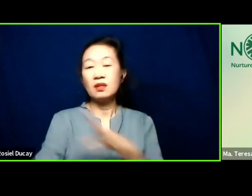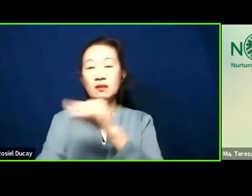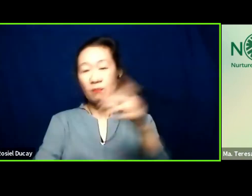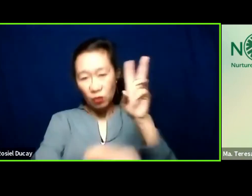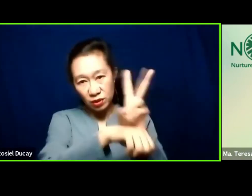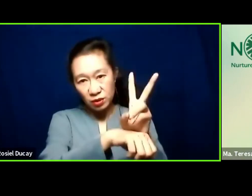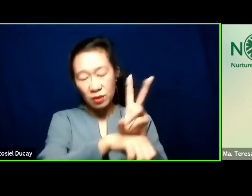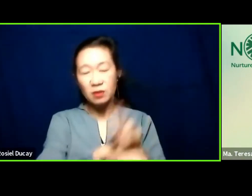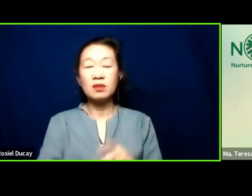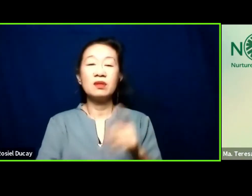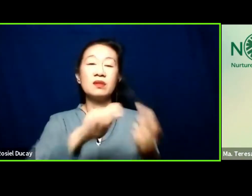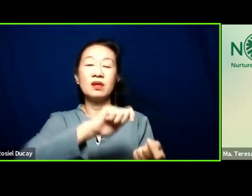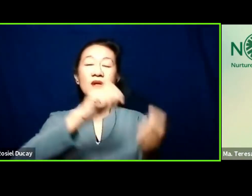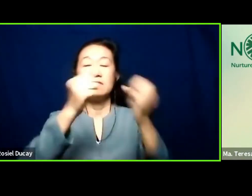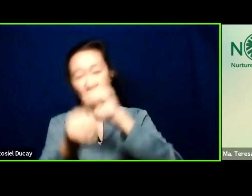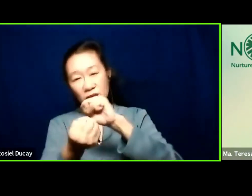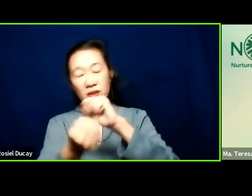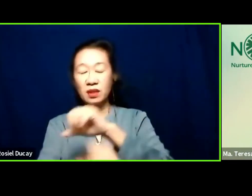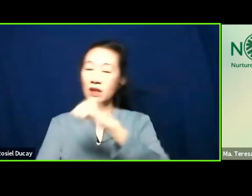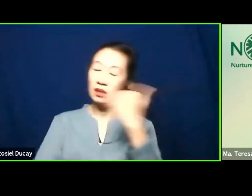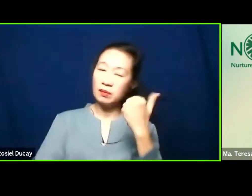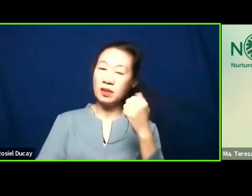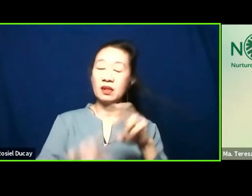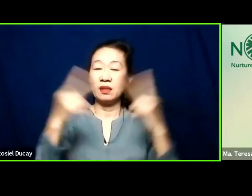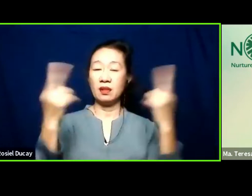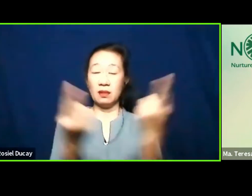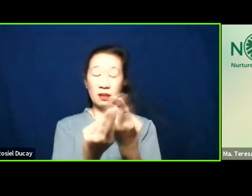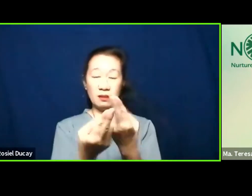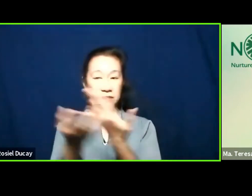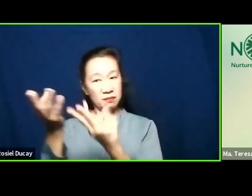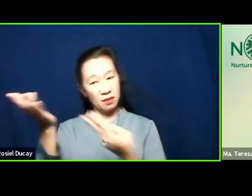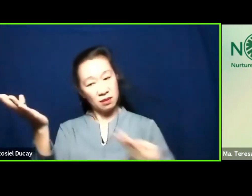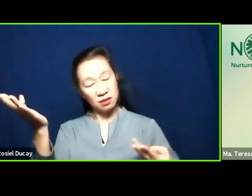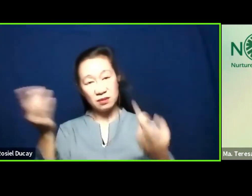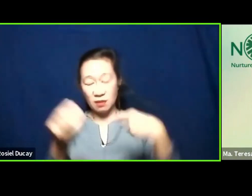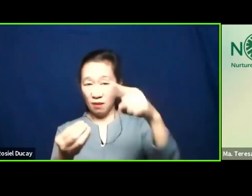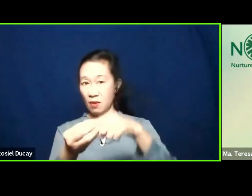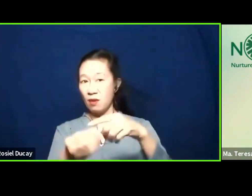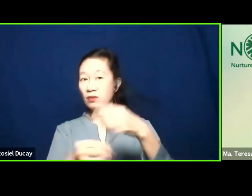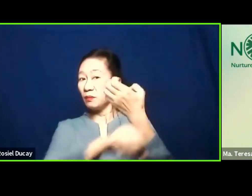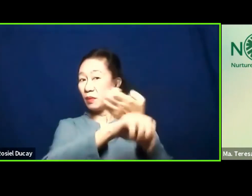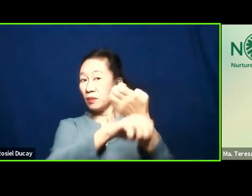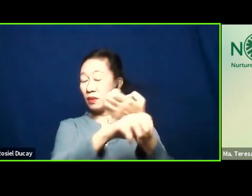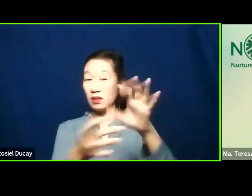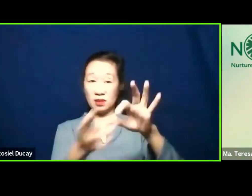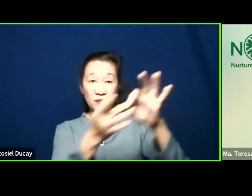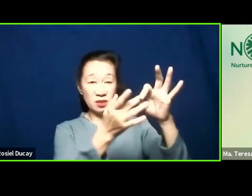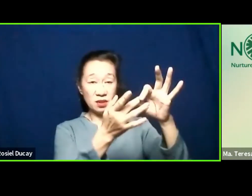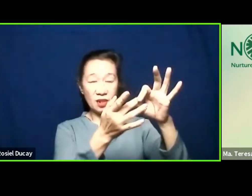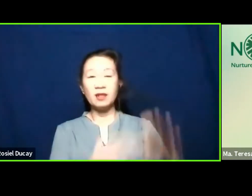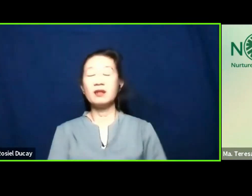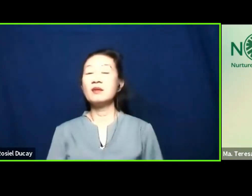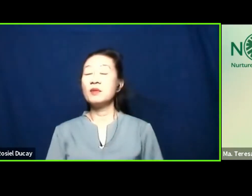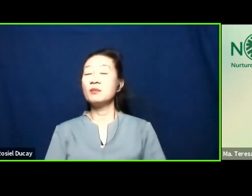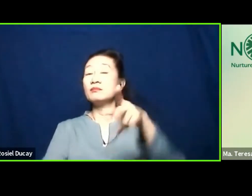vocational, transition at iba pang related matters patungkol sa employment, lalong-lalo na ng